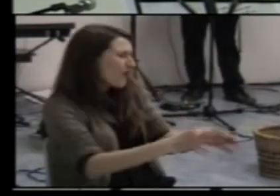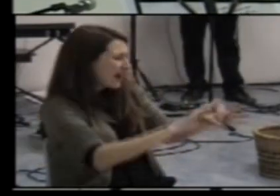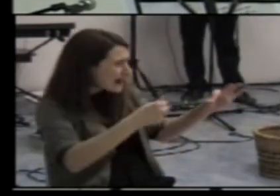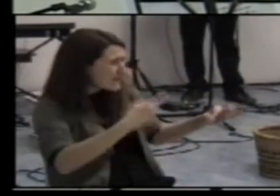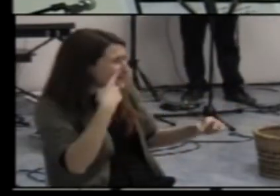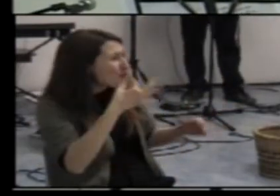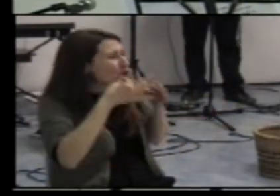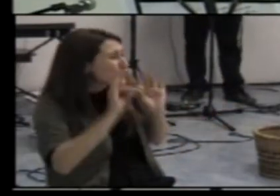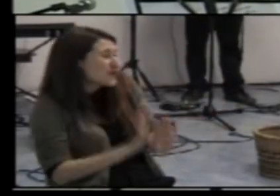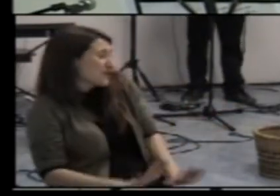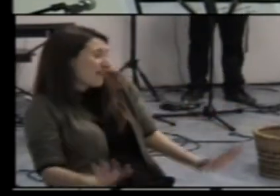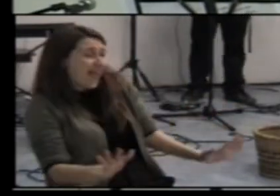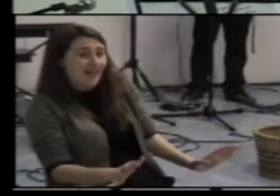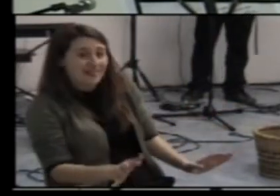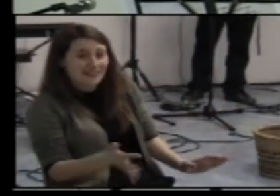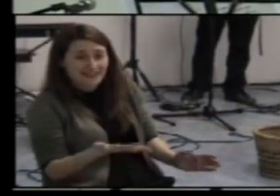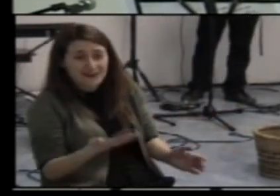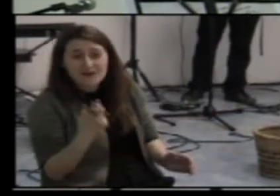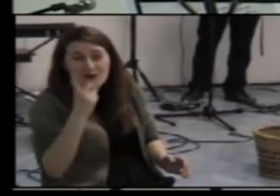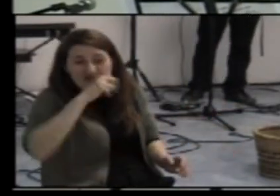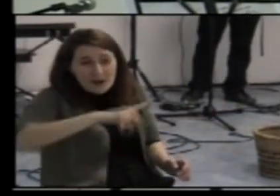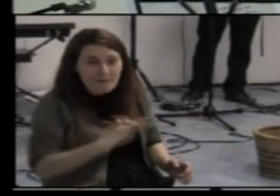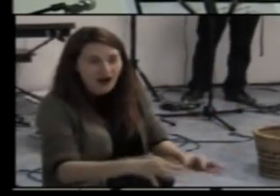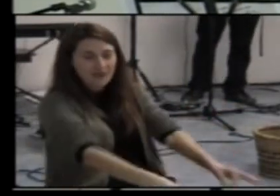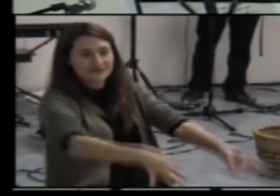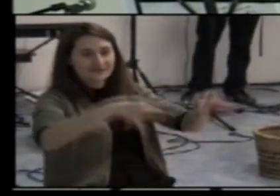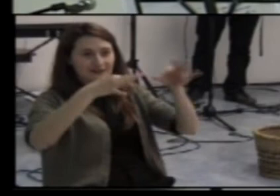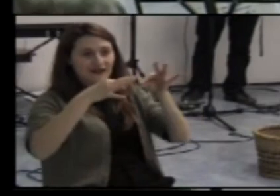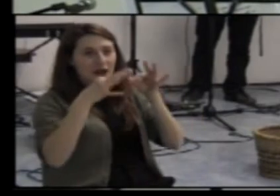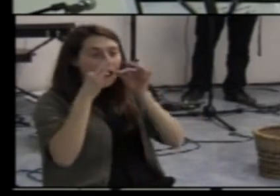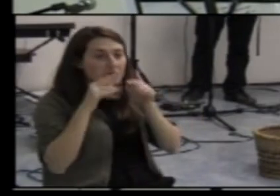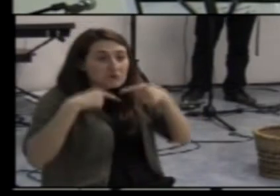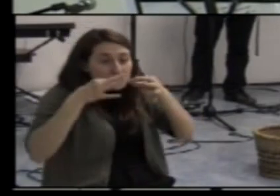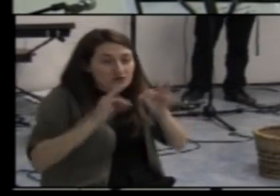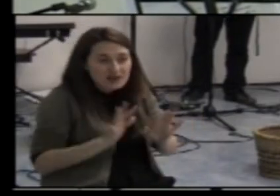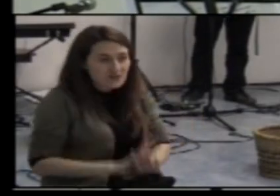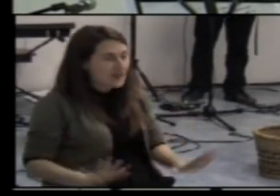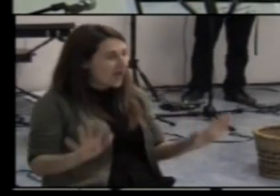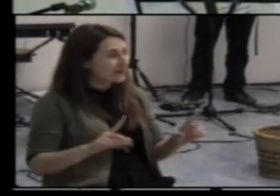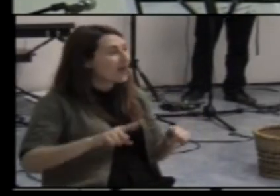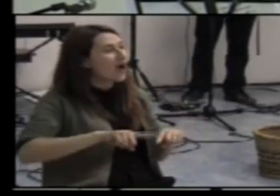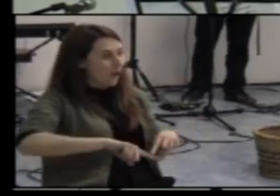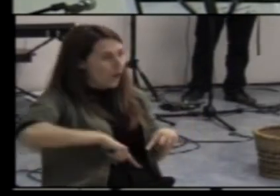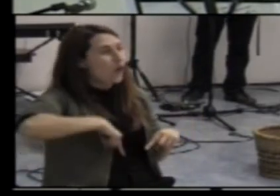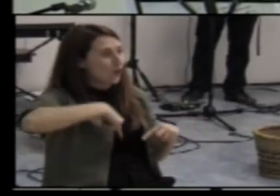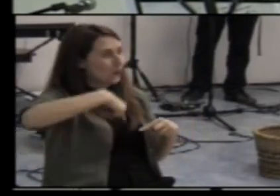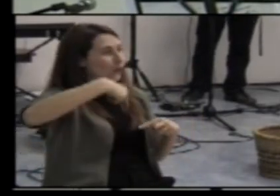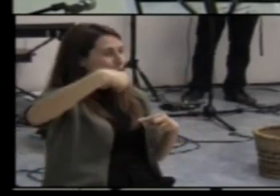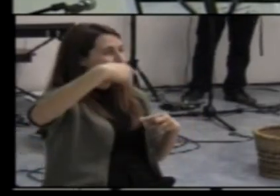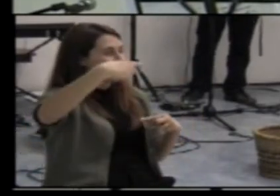anche questa. Tu la prendi e ancora non ti succede niente, no? Non ti succede niente.